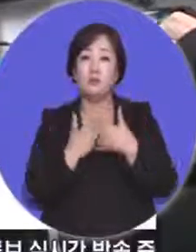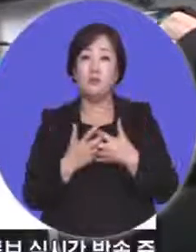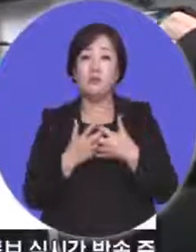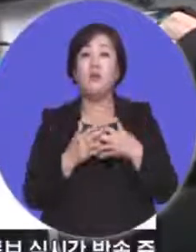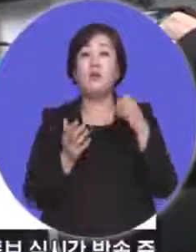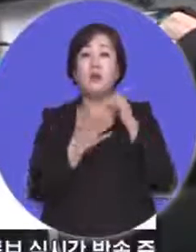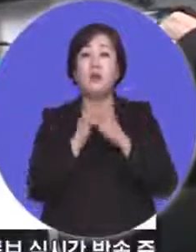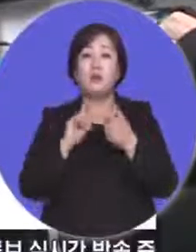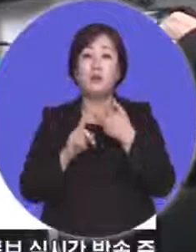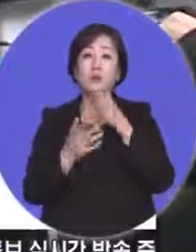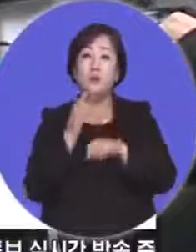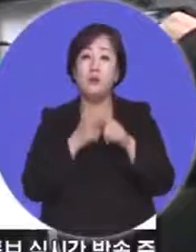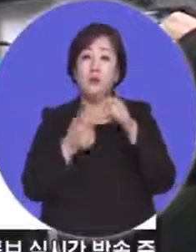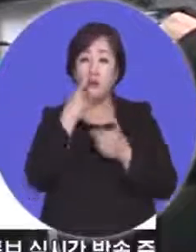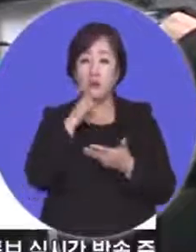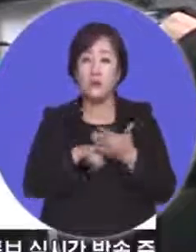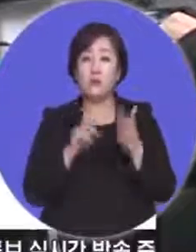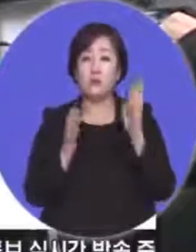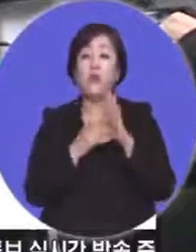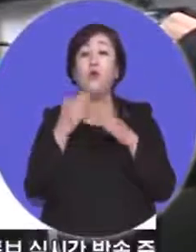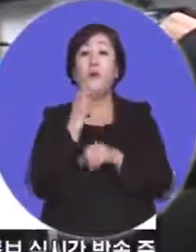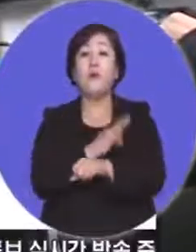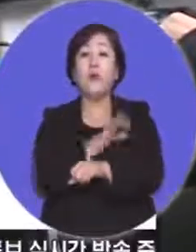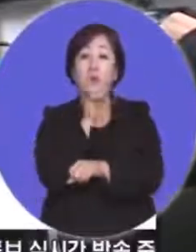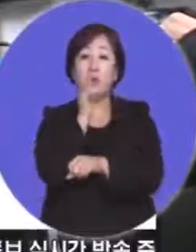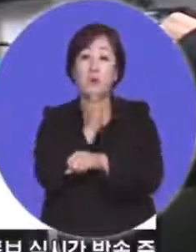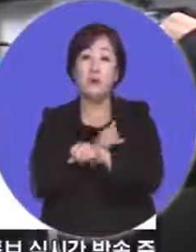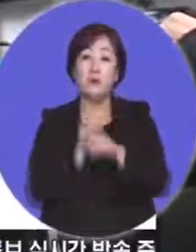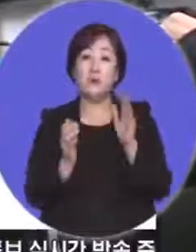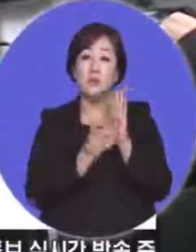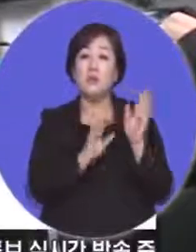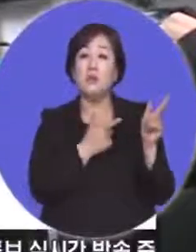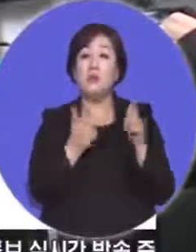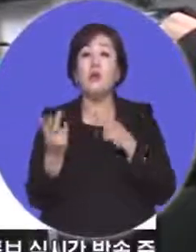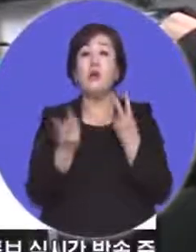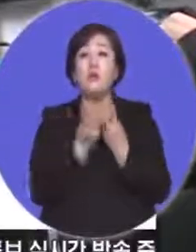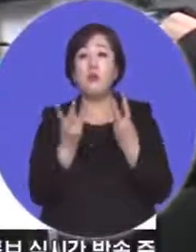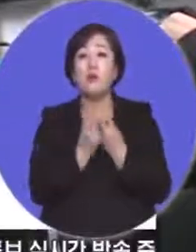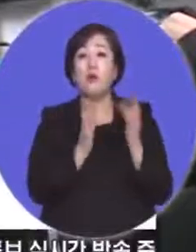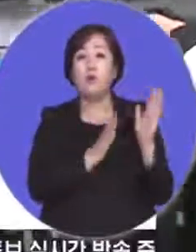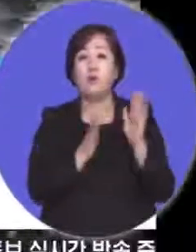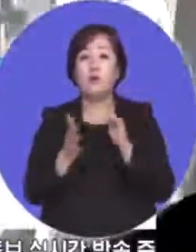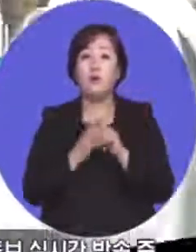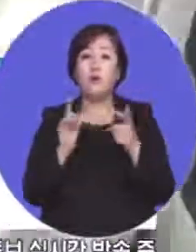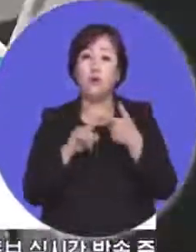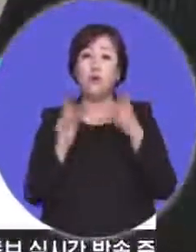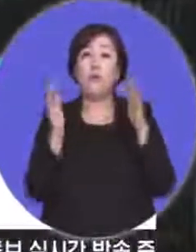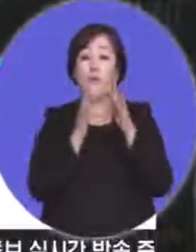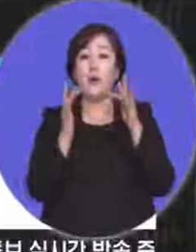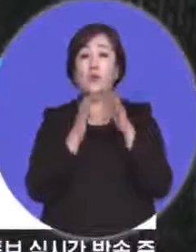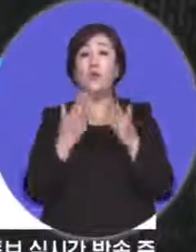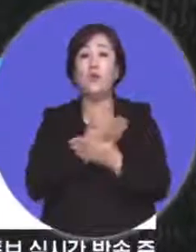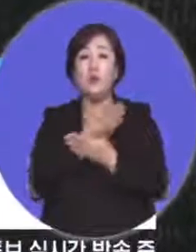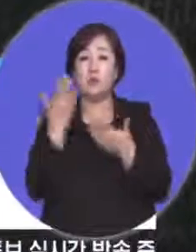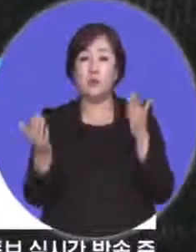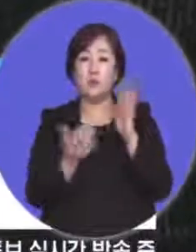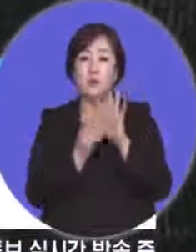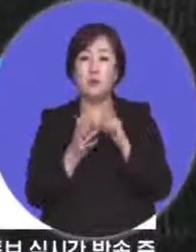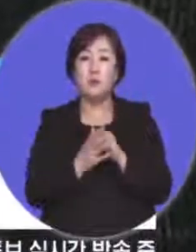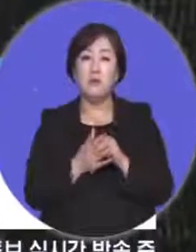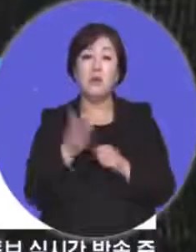정말 쉽고 그리고 편하고 그래서 더 다양한 방송을 할수 있을 것 같아요.